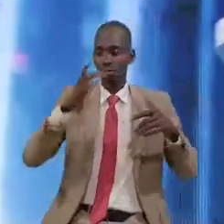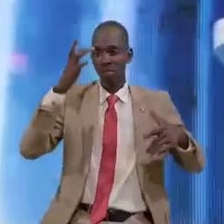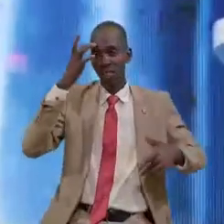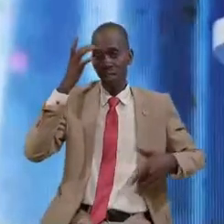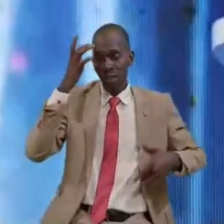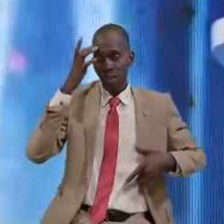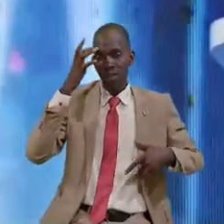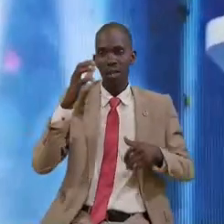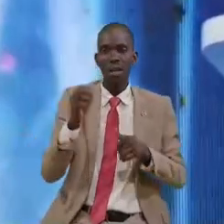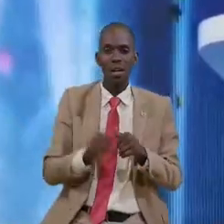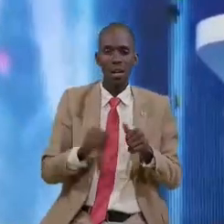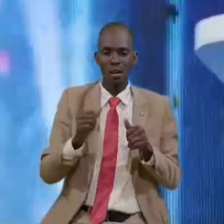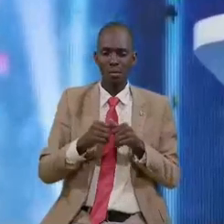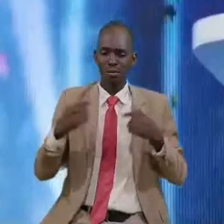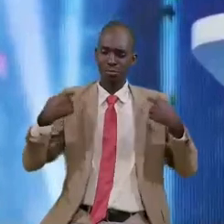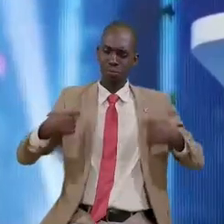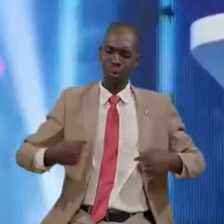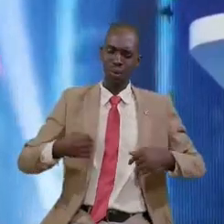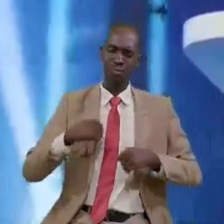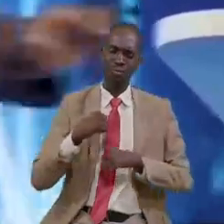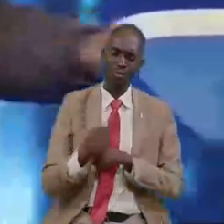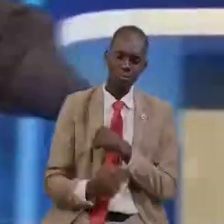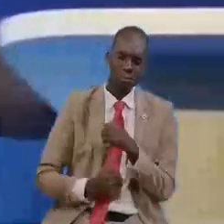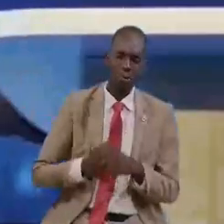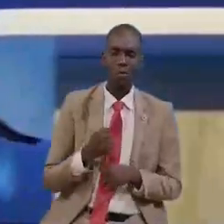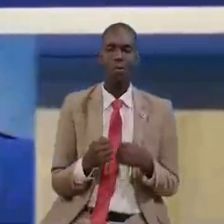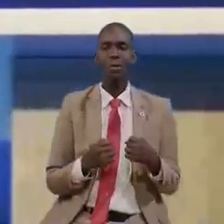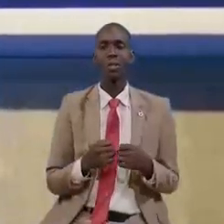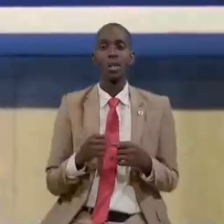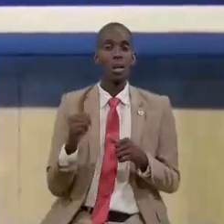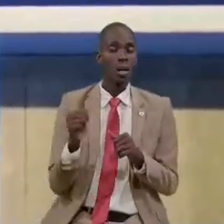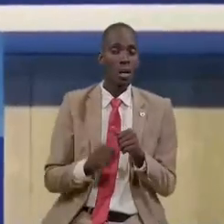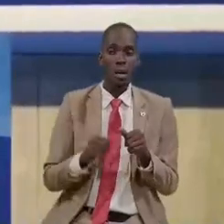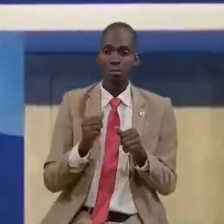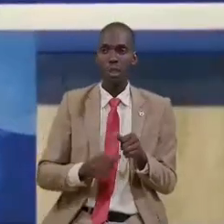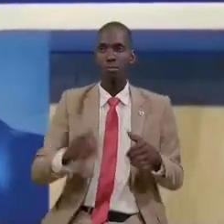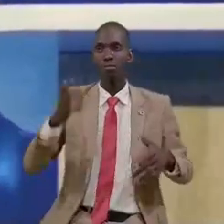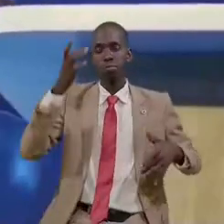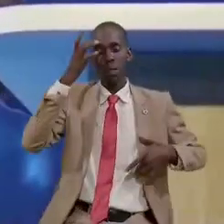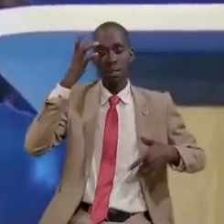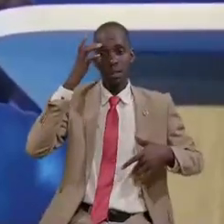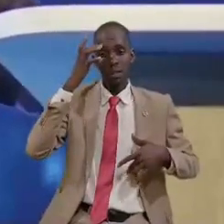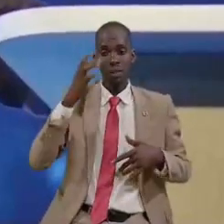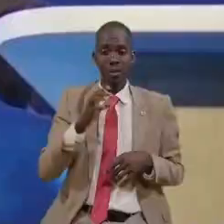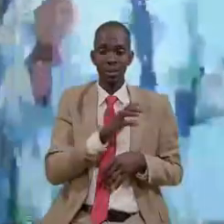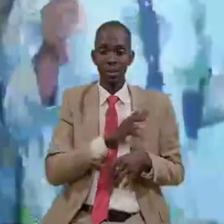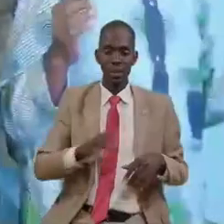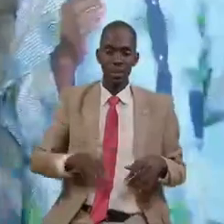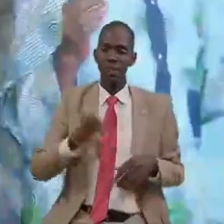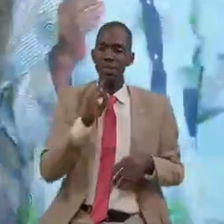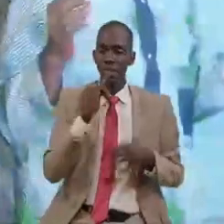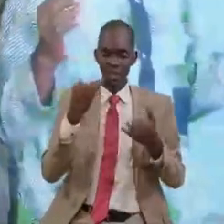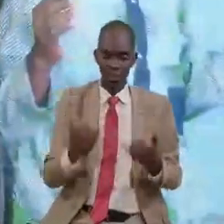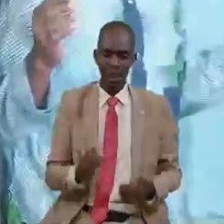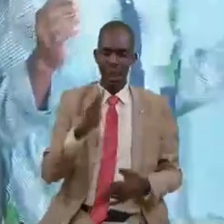toute affliction, toute infirmité, toute maladie est là à côté